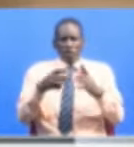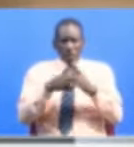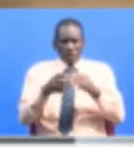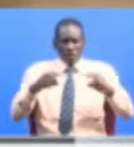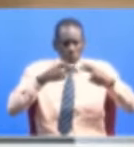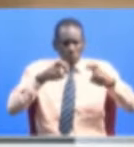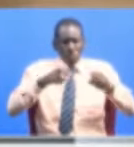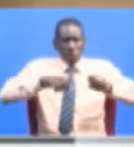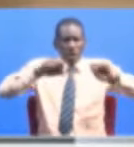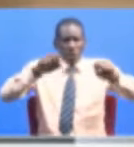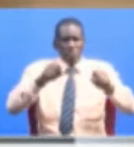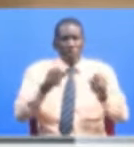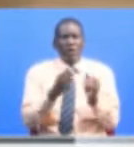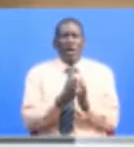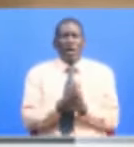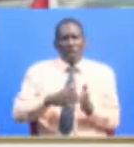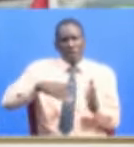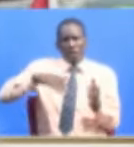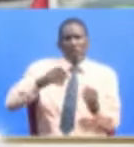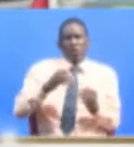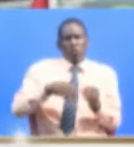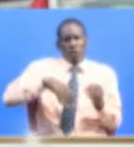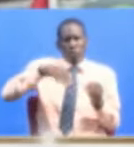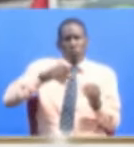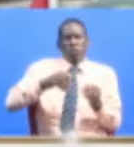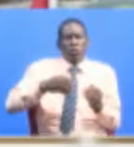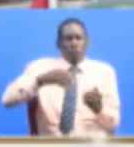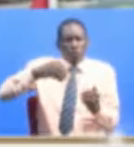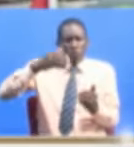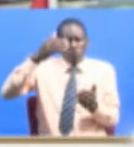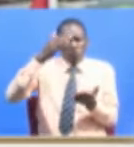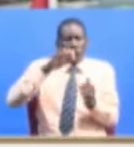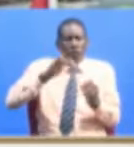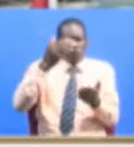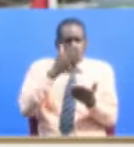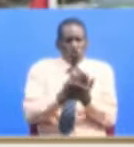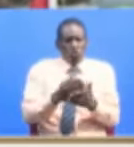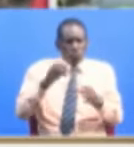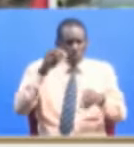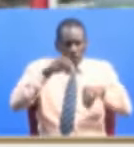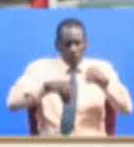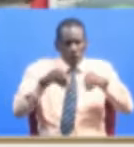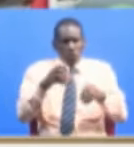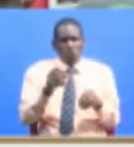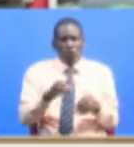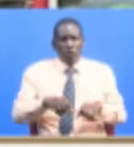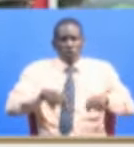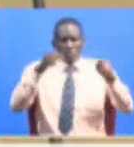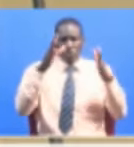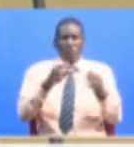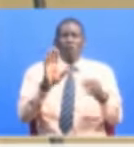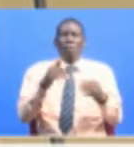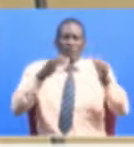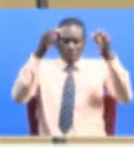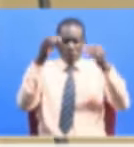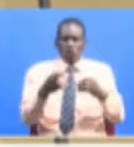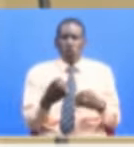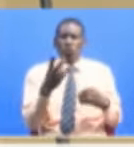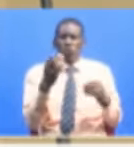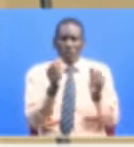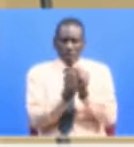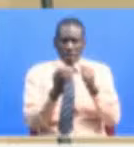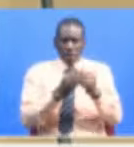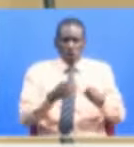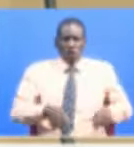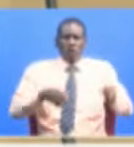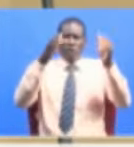maelewano na kuchelewesha zaidi mchakato huo. Kulingana na uamuzi wa mwaka 2018, mwenyekiti wa